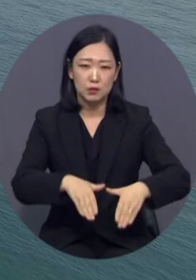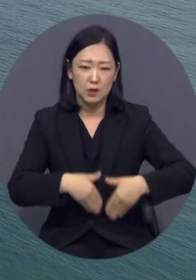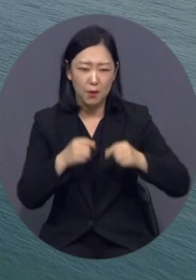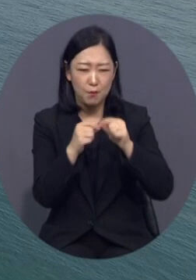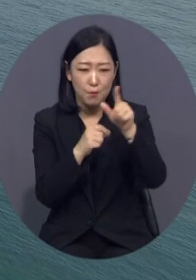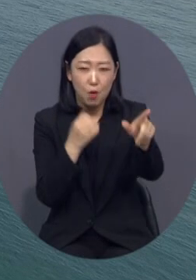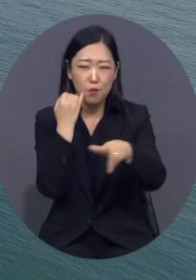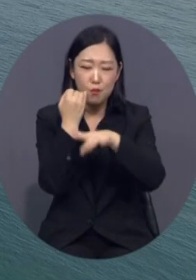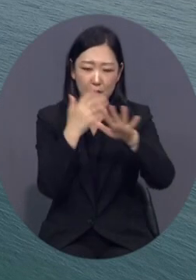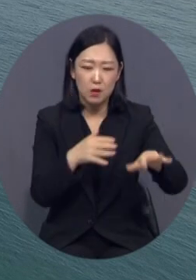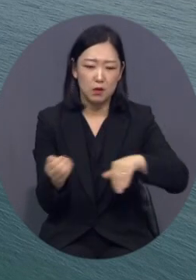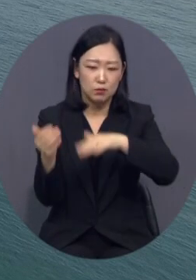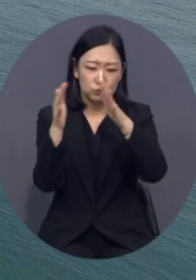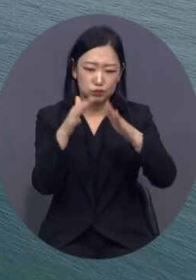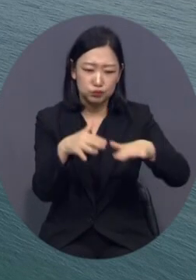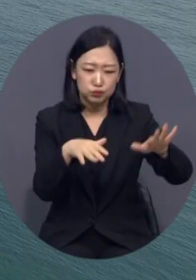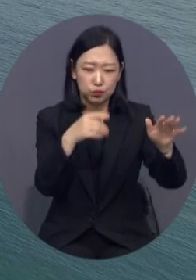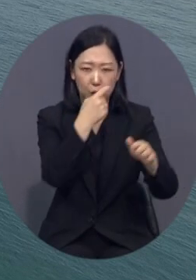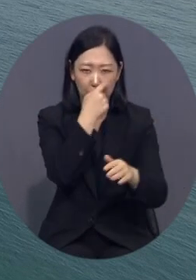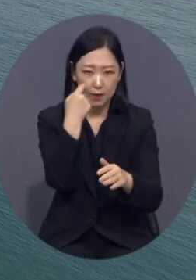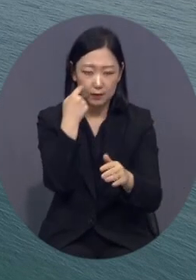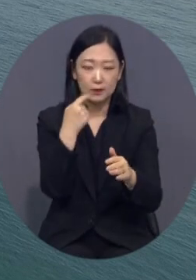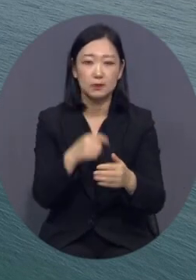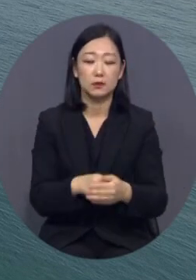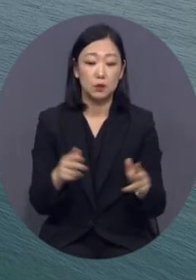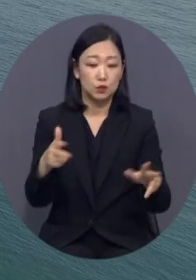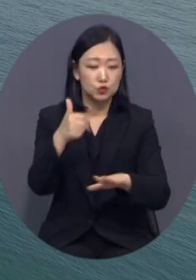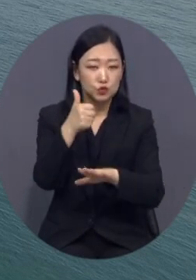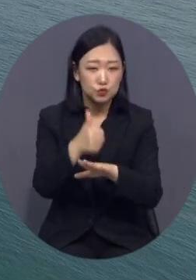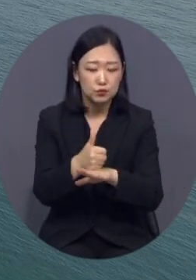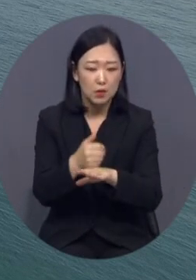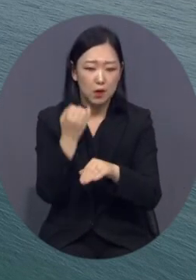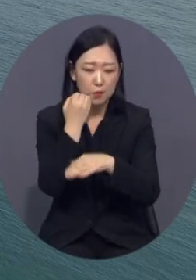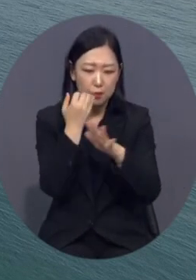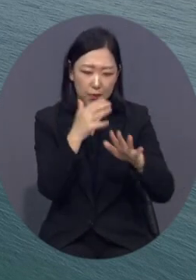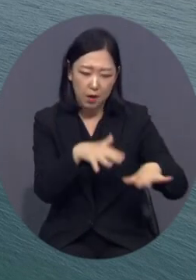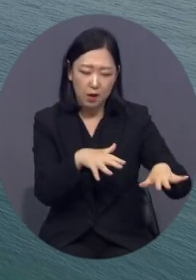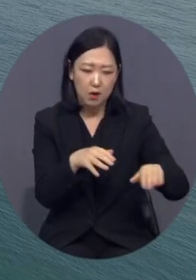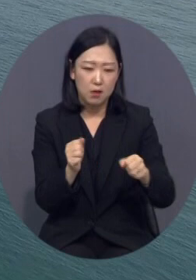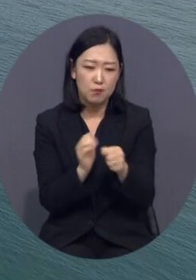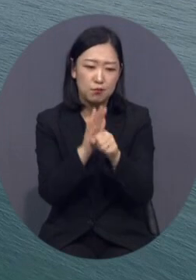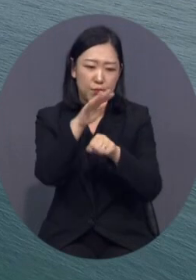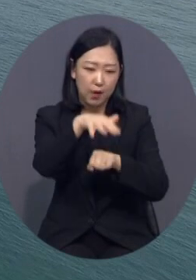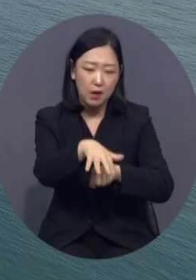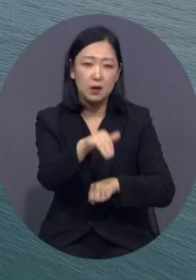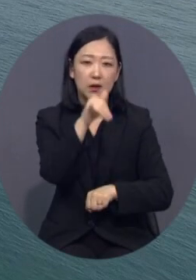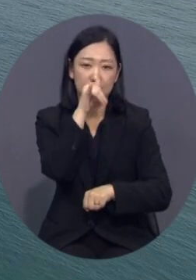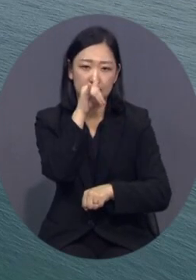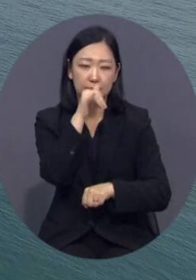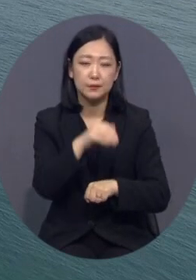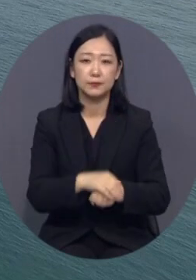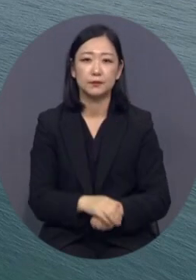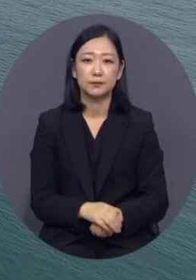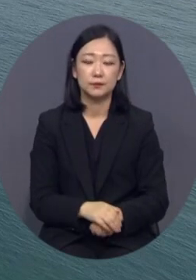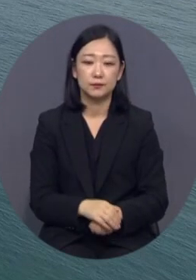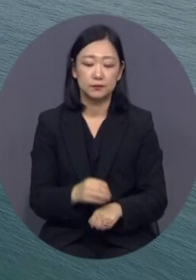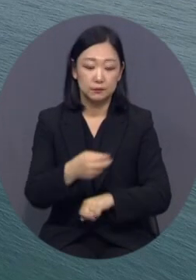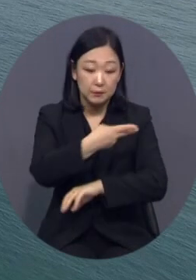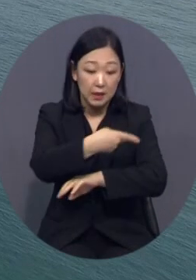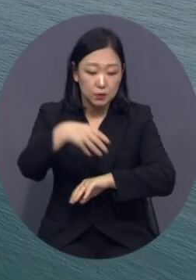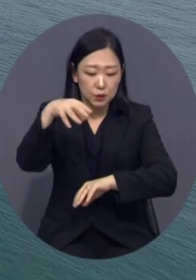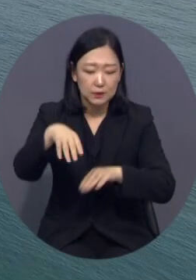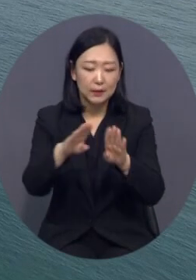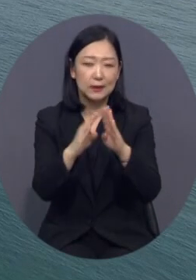먼바다를 중심으로 너울이 관측되고 있습니다 주말 동안 제주도 해안으로 너울성 파도가 밀려올 수 있겠는데요 해수욕장